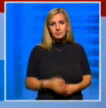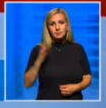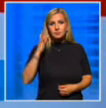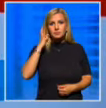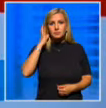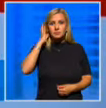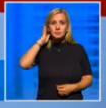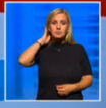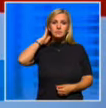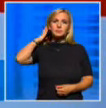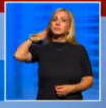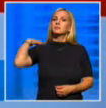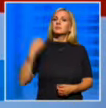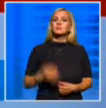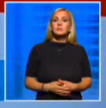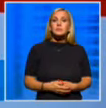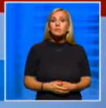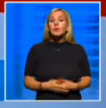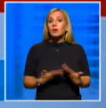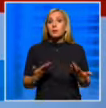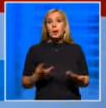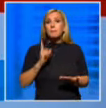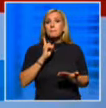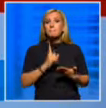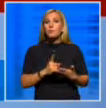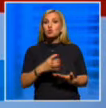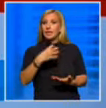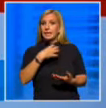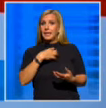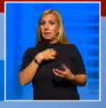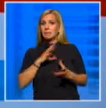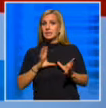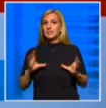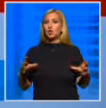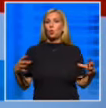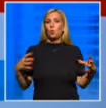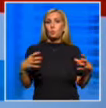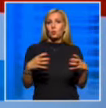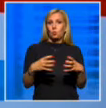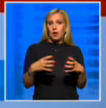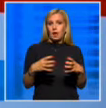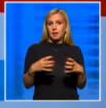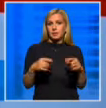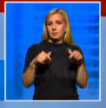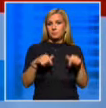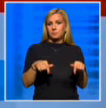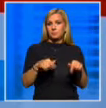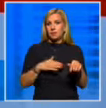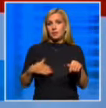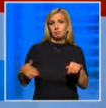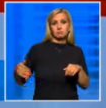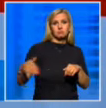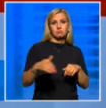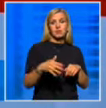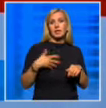Попитах ви преди малко, може ли ГЕРБ да бъдат заобиколени, когато става въпрос за властта. Може ли да ги заобиколите или искате